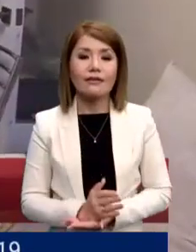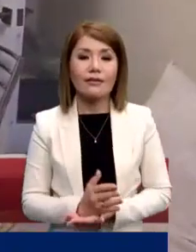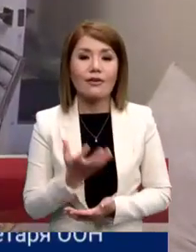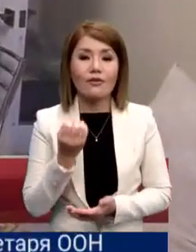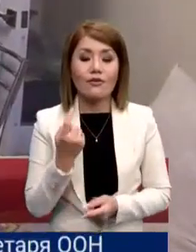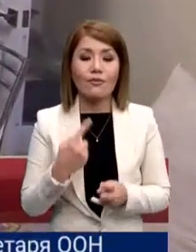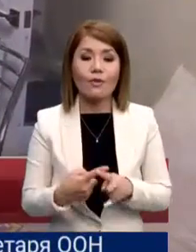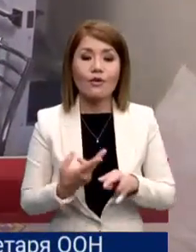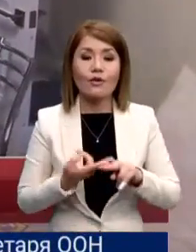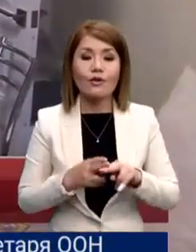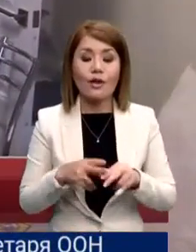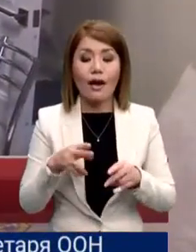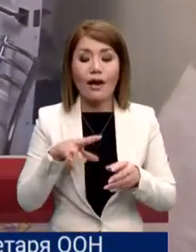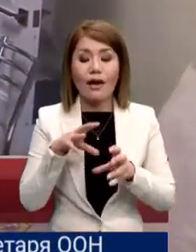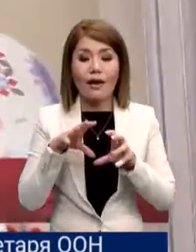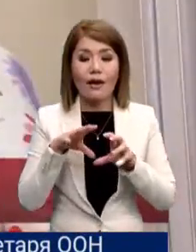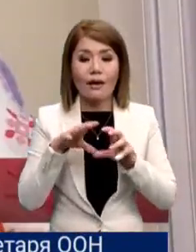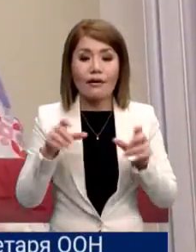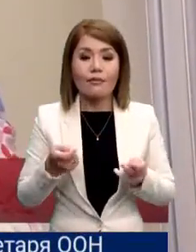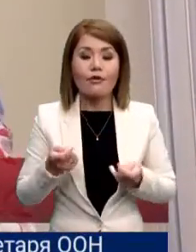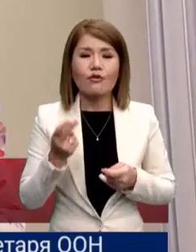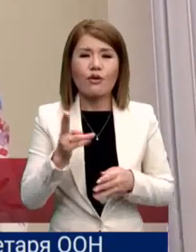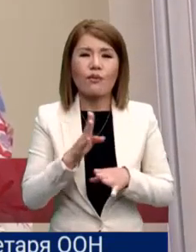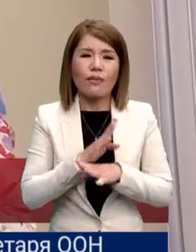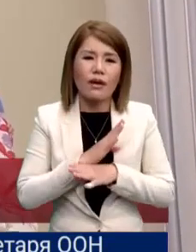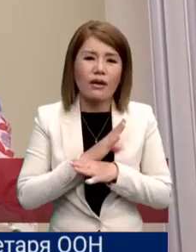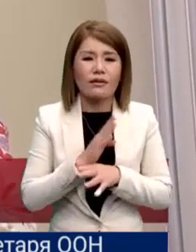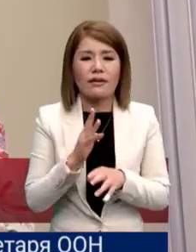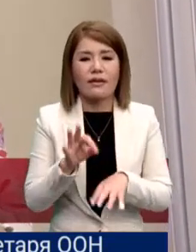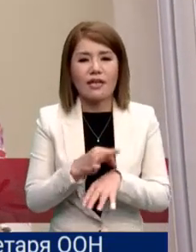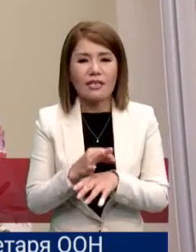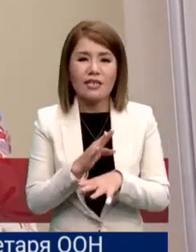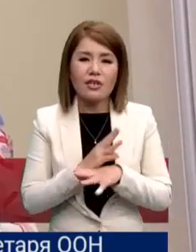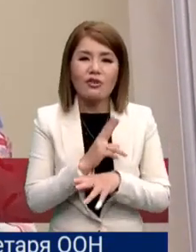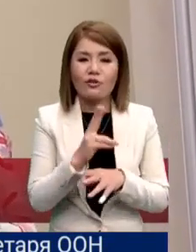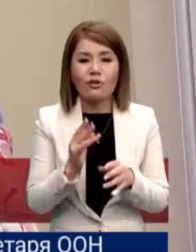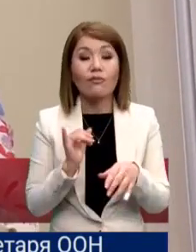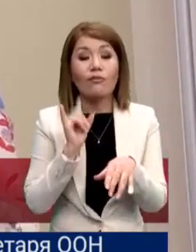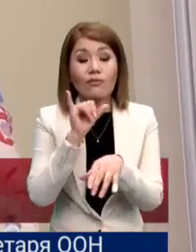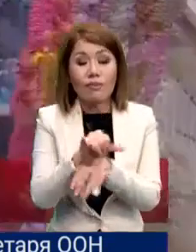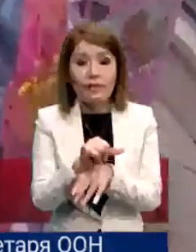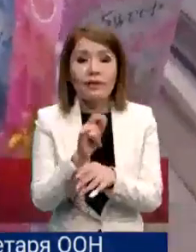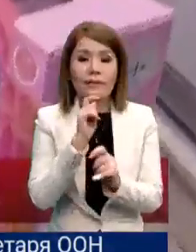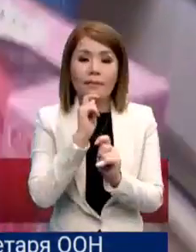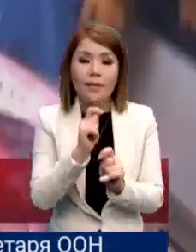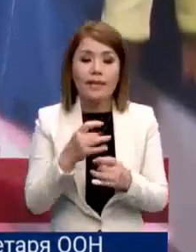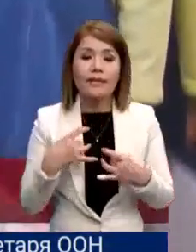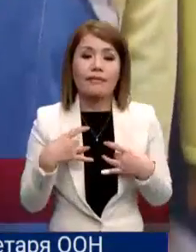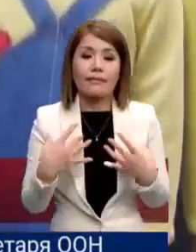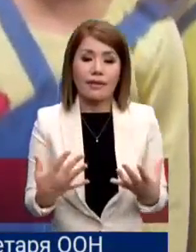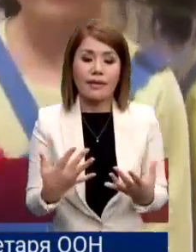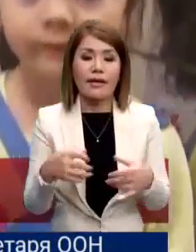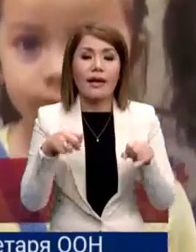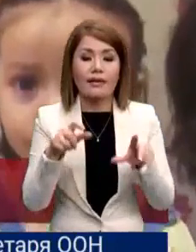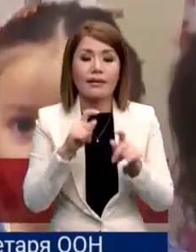Сонымен қатар компания басшылығы қызмет барысында қаза тапқан кеншілердің бала шағасында назардан тыс қалдырмады. Оларға да мереке күніне орай